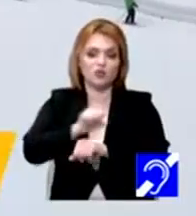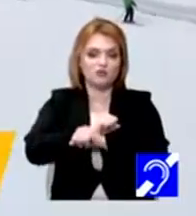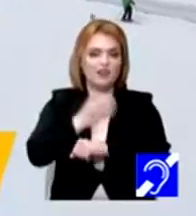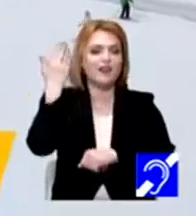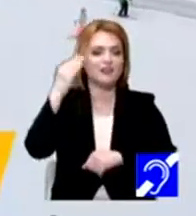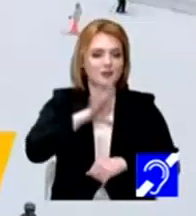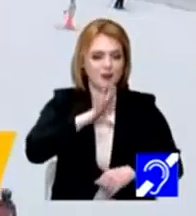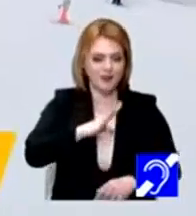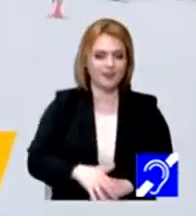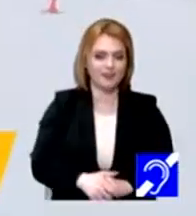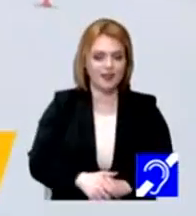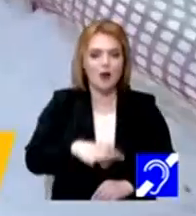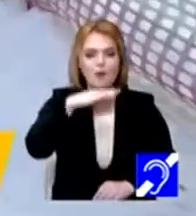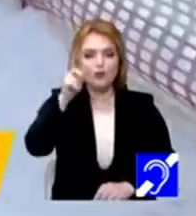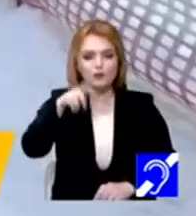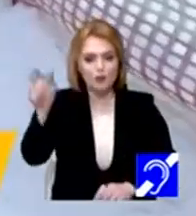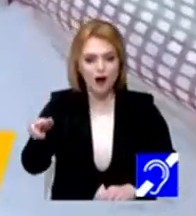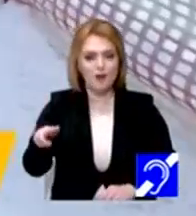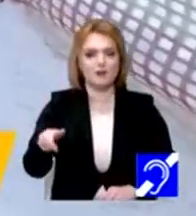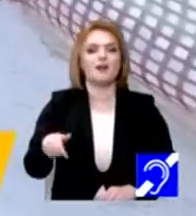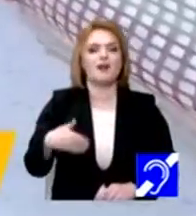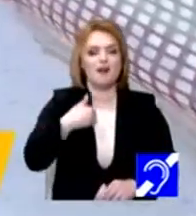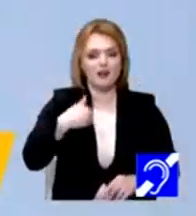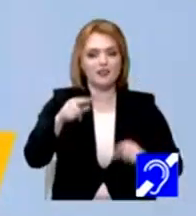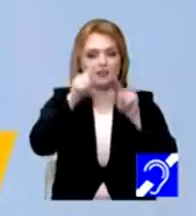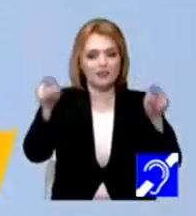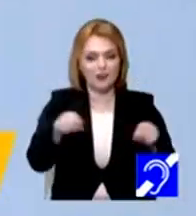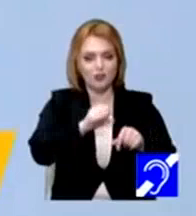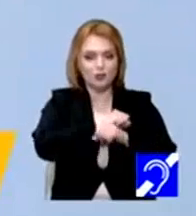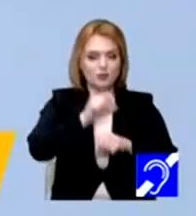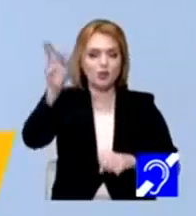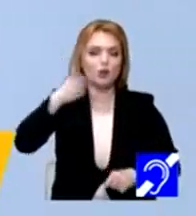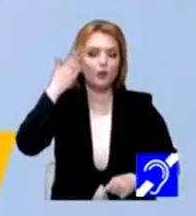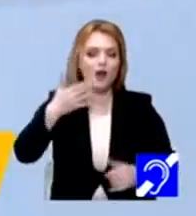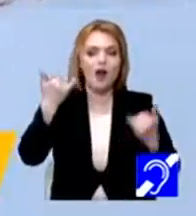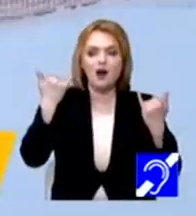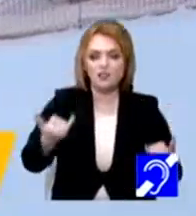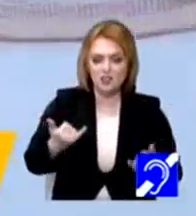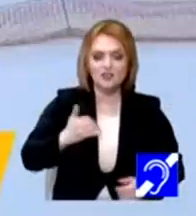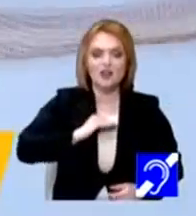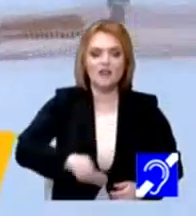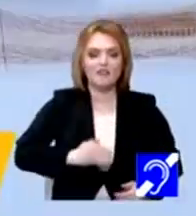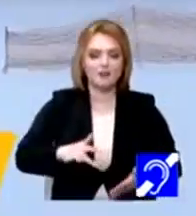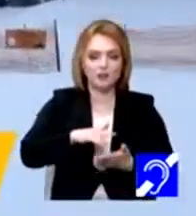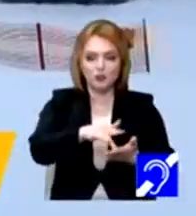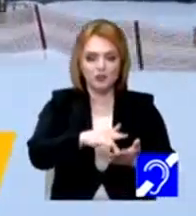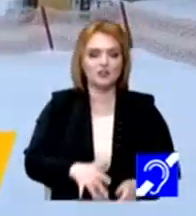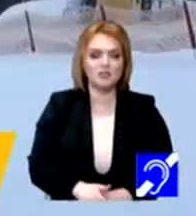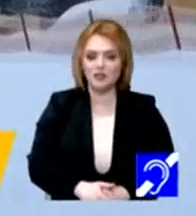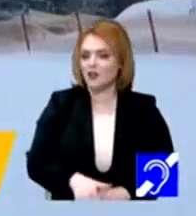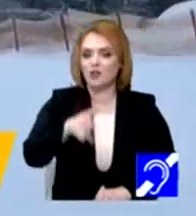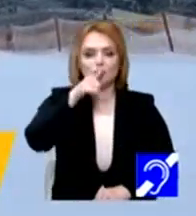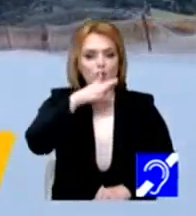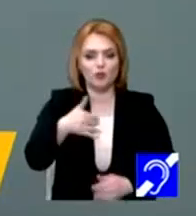petreceau vacanța. Chiar dacă mulți oameni solicită foi turistice pentru a se odihni în România, în prezent agențiile de turism nu le pot satisface